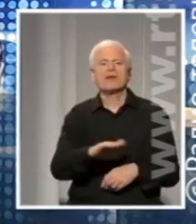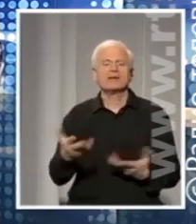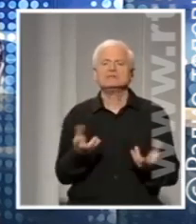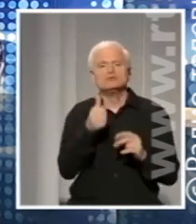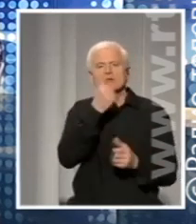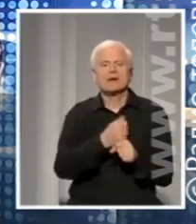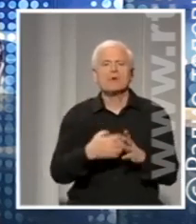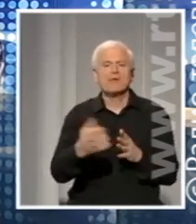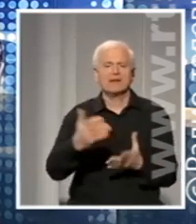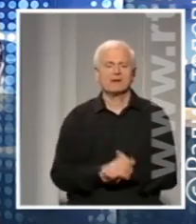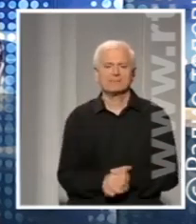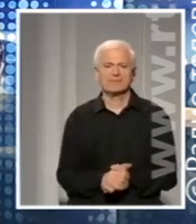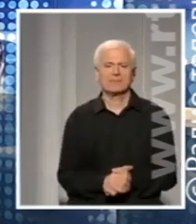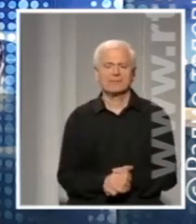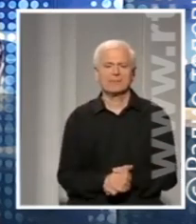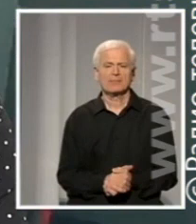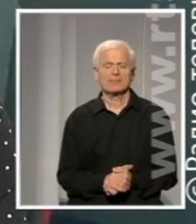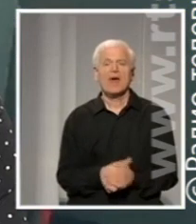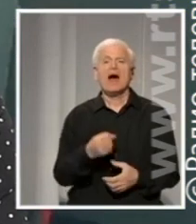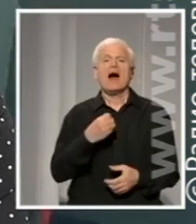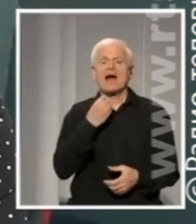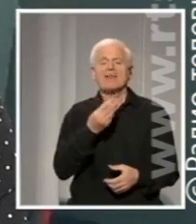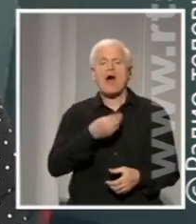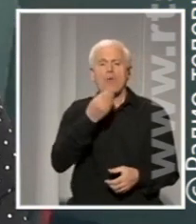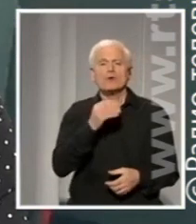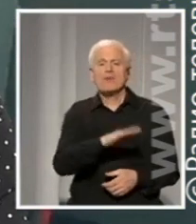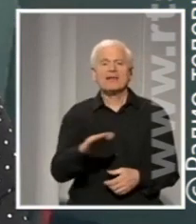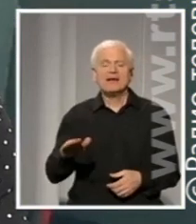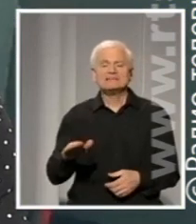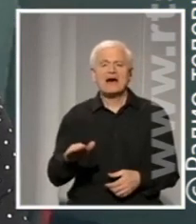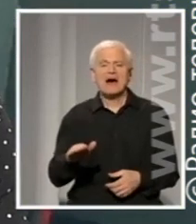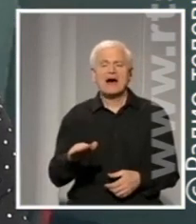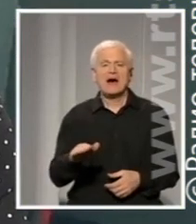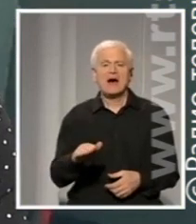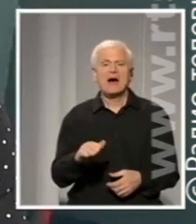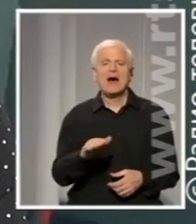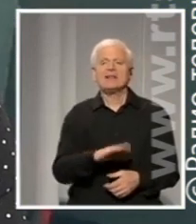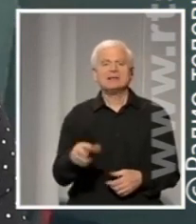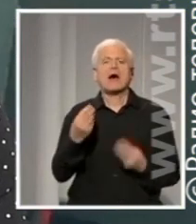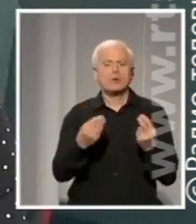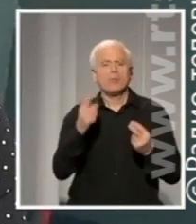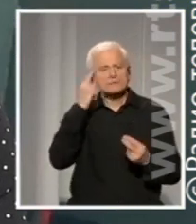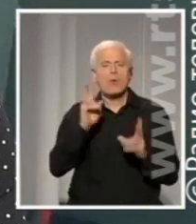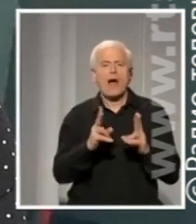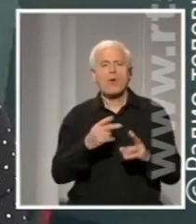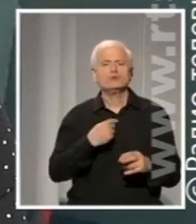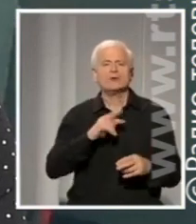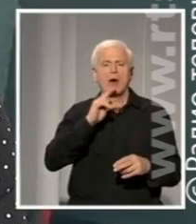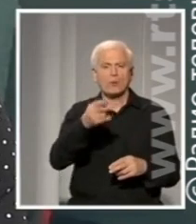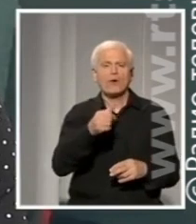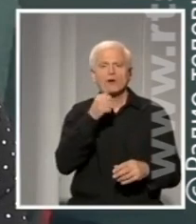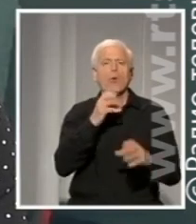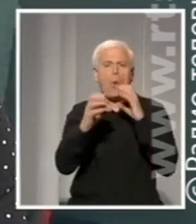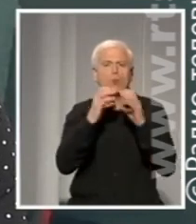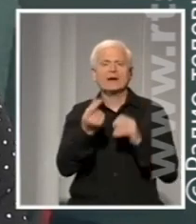onda? Kada govorimo o tom uzrastu, deca tu dosta dobro znaju kako će da odreaguju i u komunikaciji sa